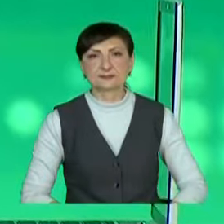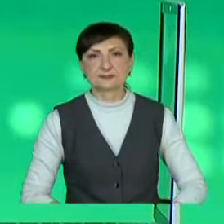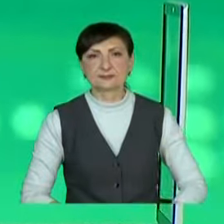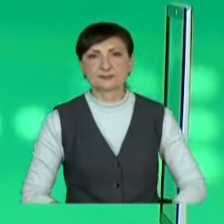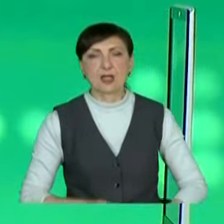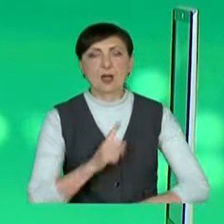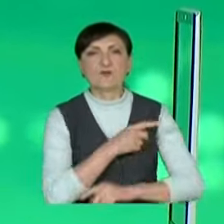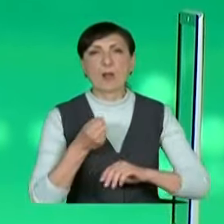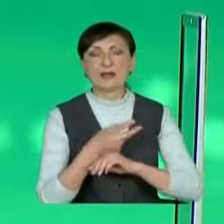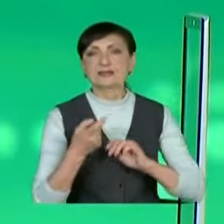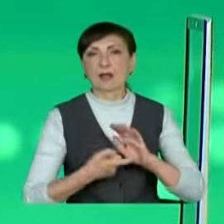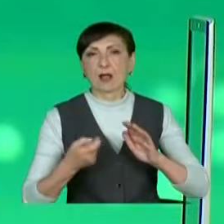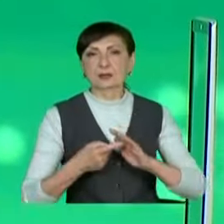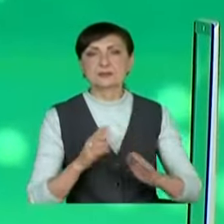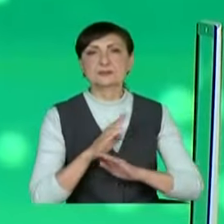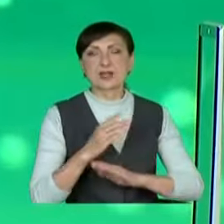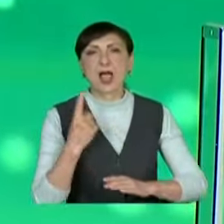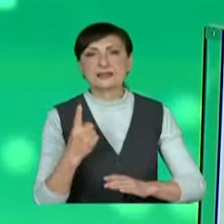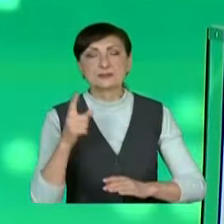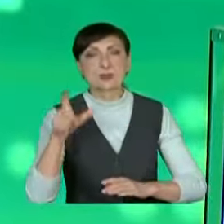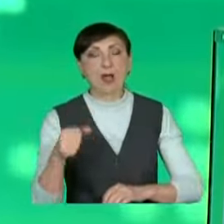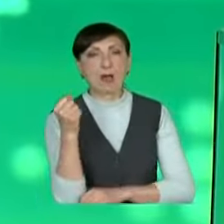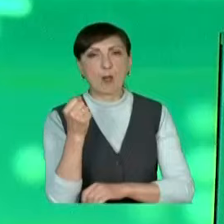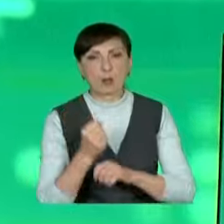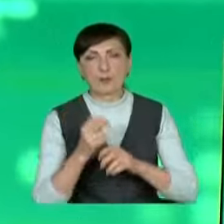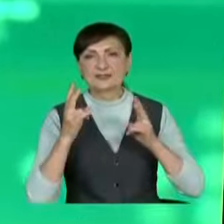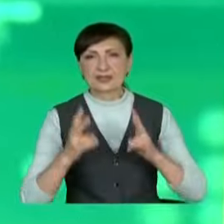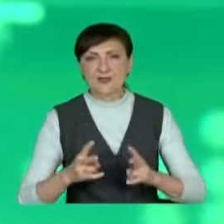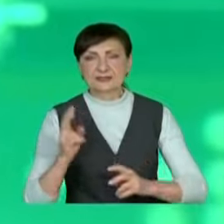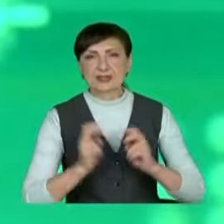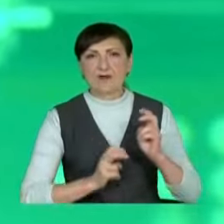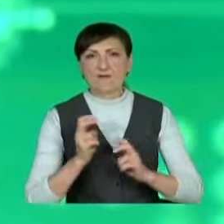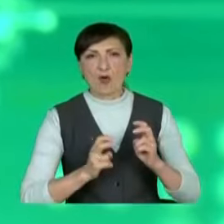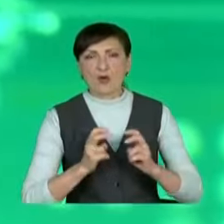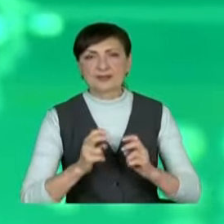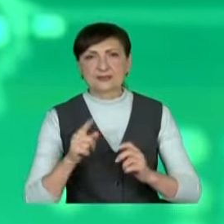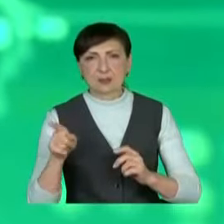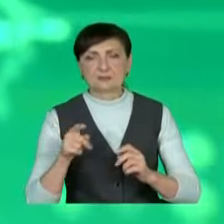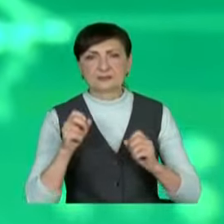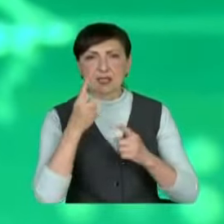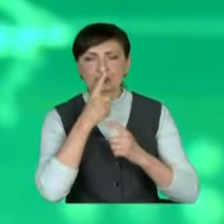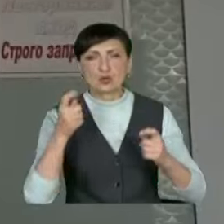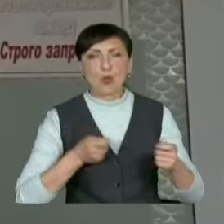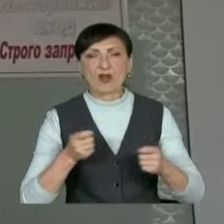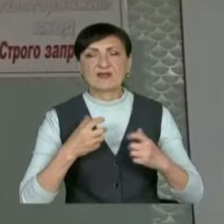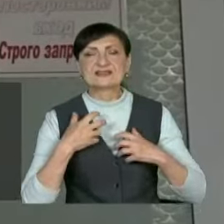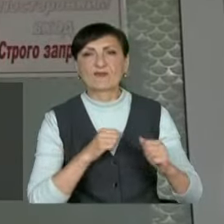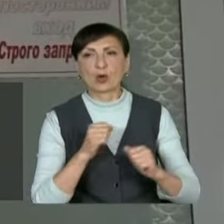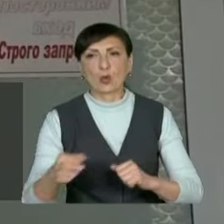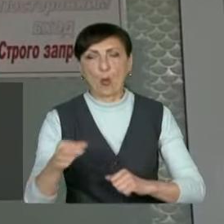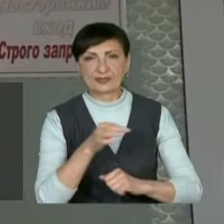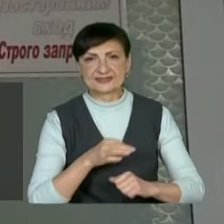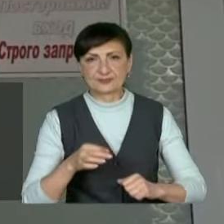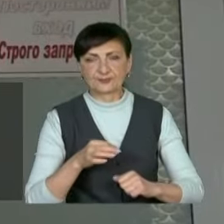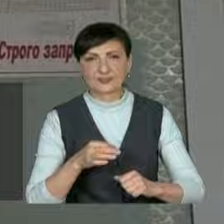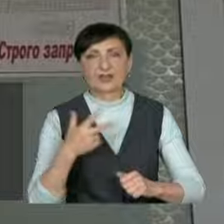В больнице Караганды скончался один из работников, пострадавший на заводе ферросплавов. Об этом сообщили в Управлении здравоохранения области.